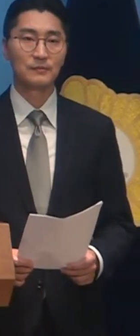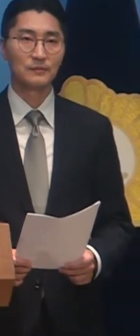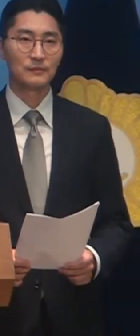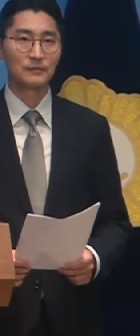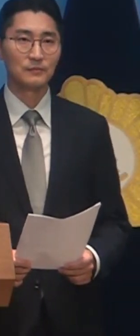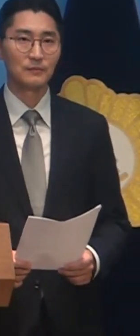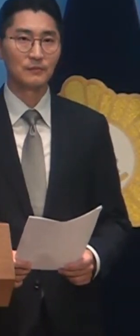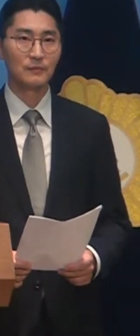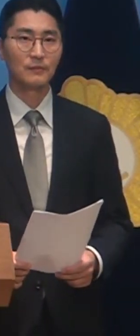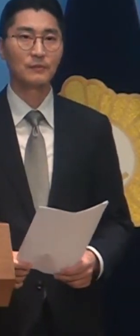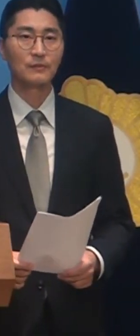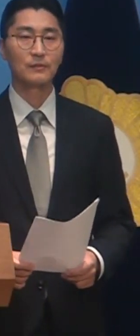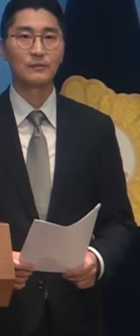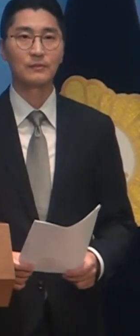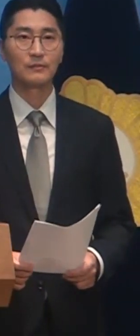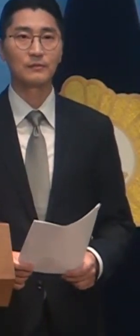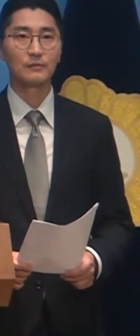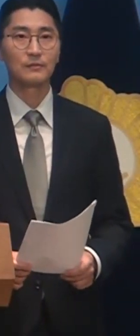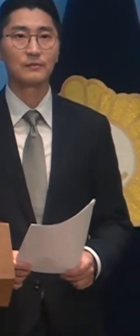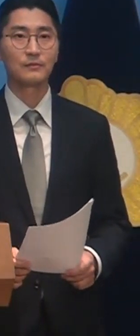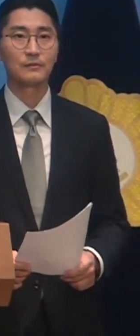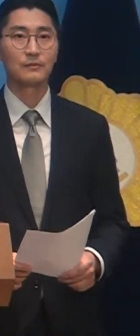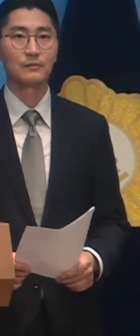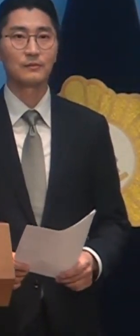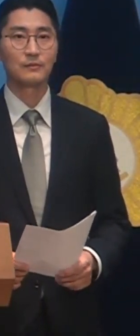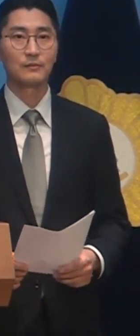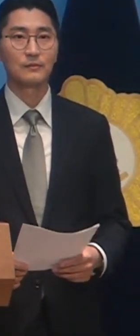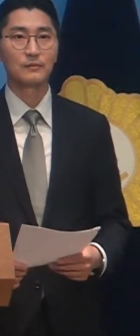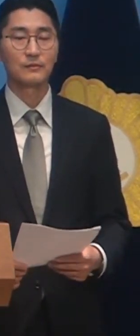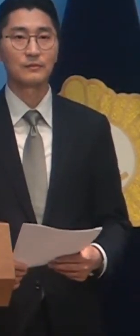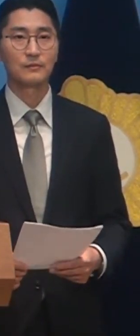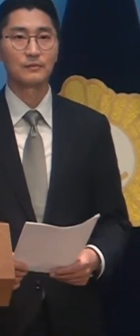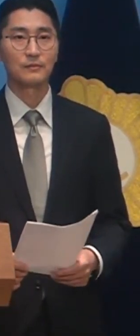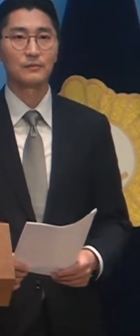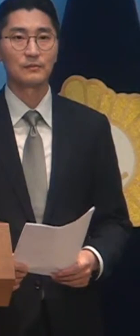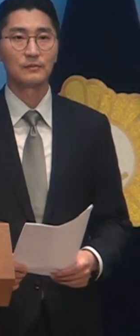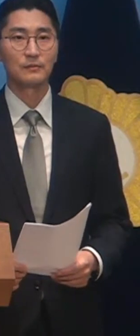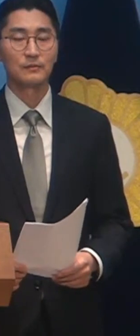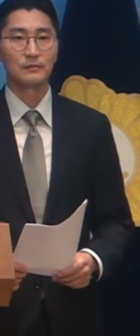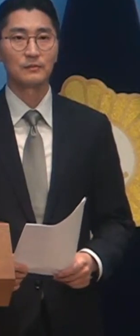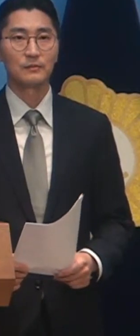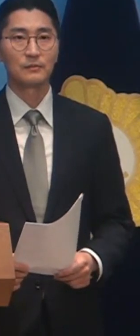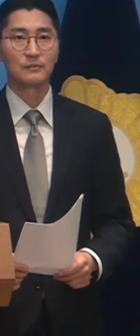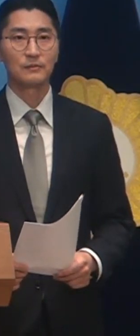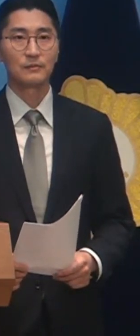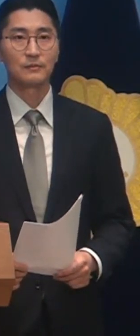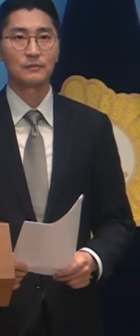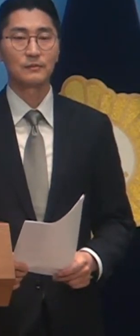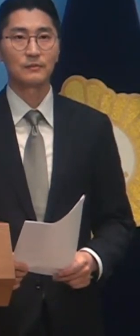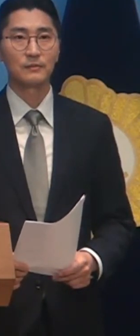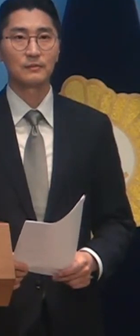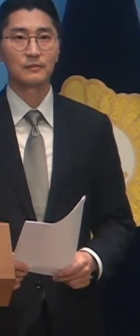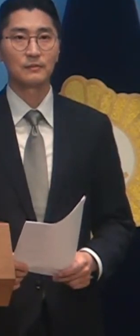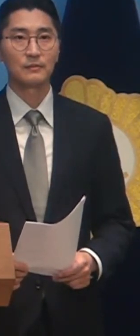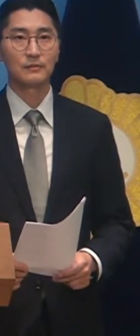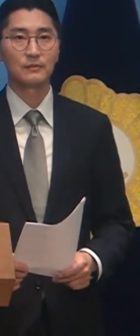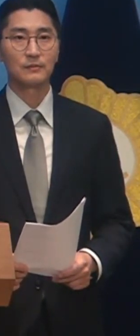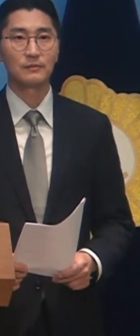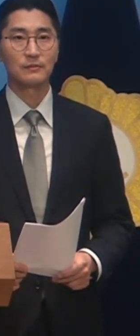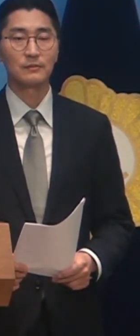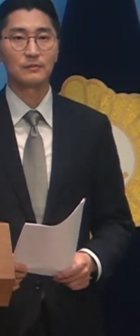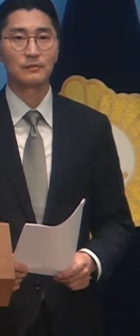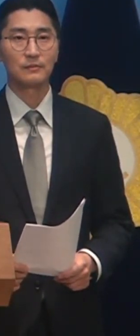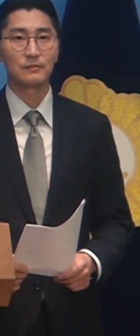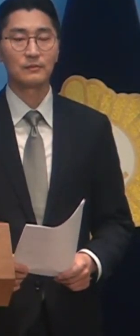시작하겠습니다. 국민의힘 법제사법위원회 위원 일동입니다. 오늘 민주당이 오후